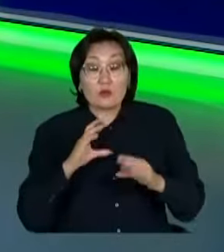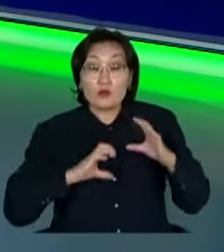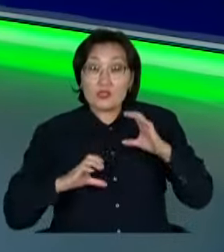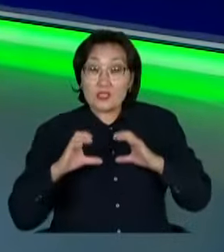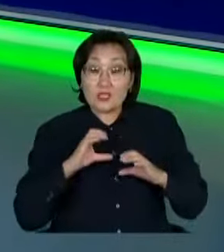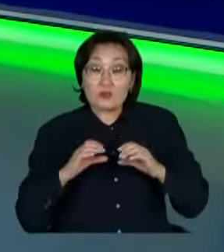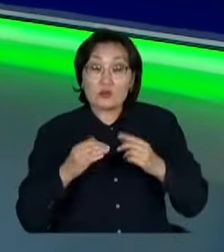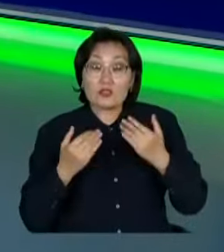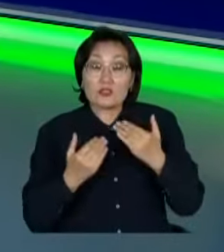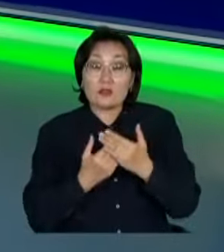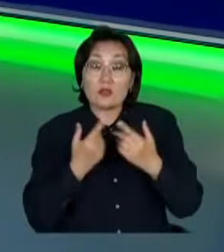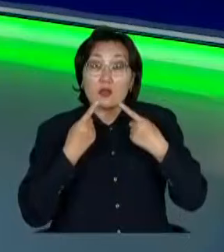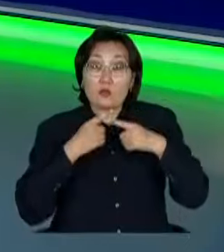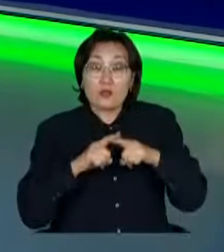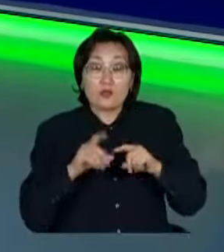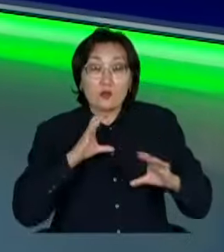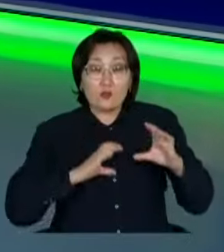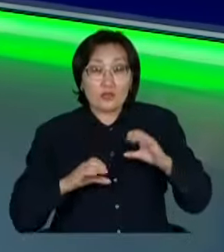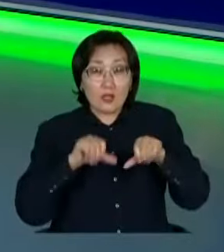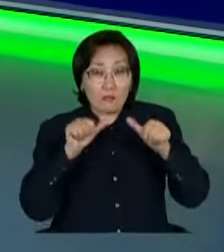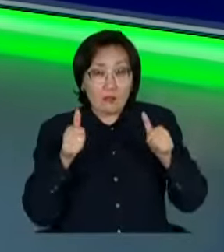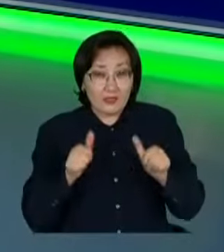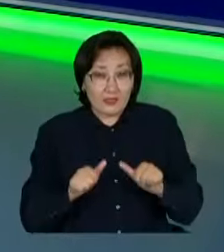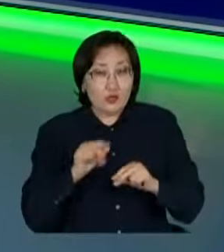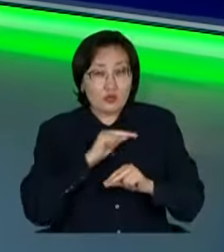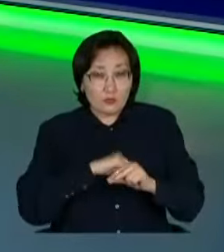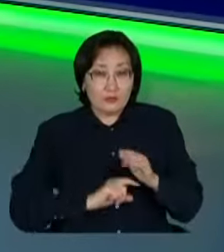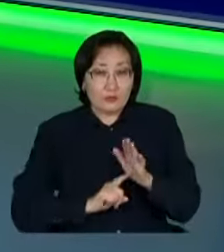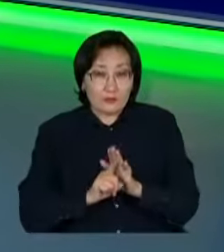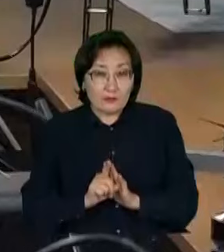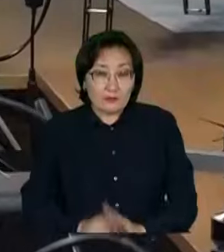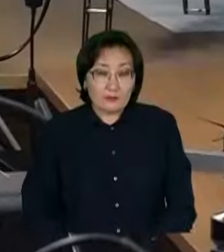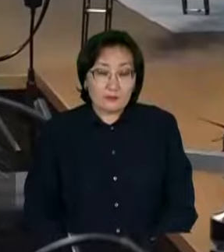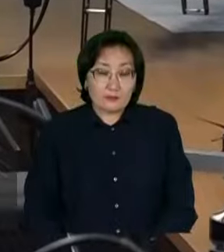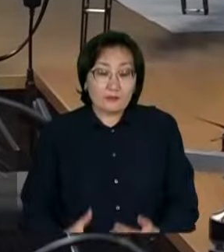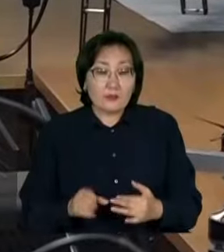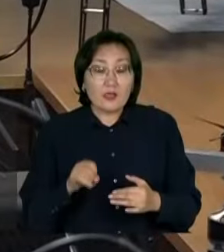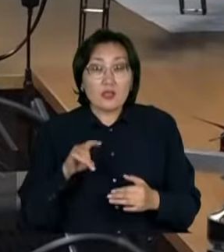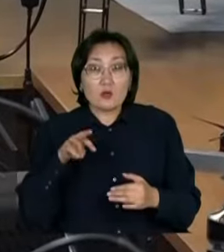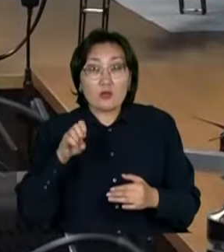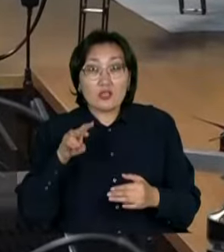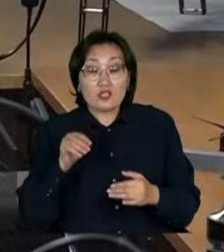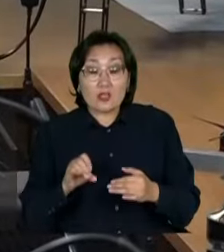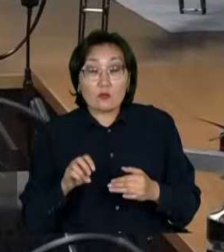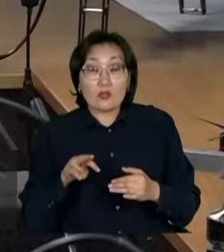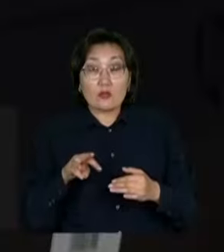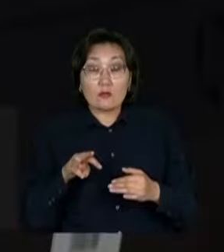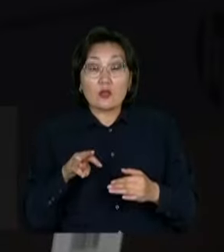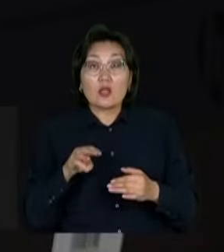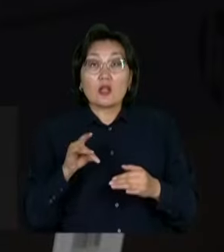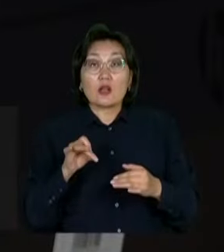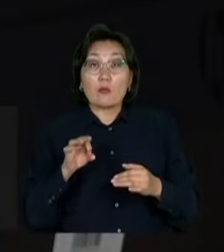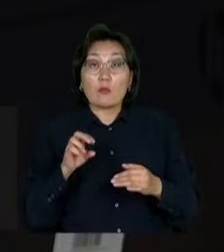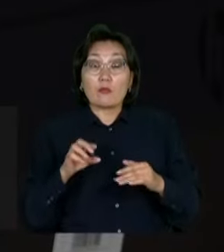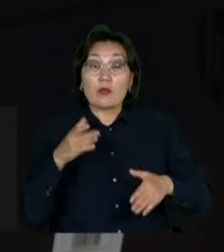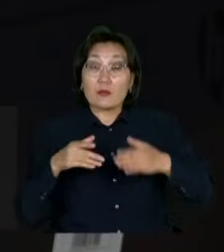орнында цифрлық университеттер моделі жұмыс істеп тұр. Арманжан Куанаев мехатроника және